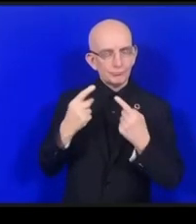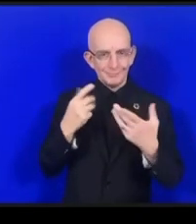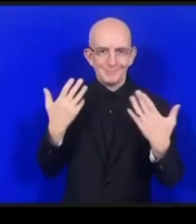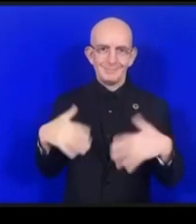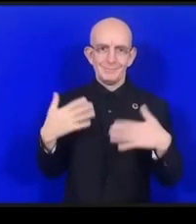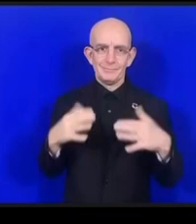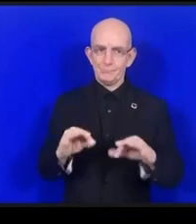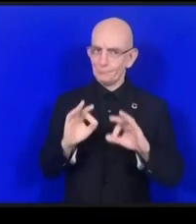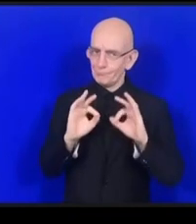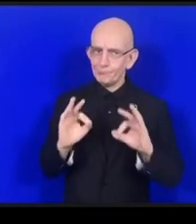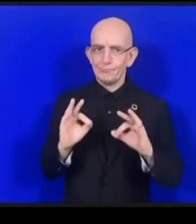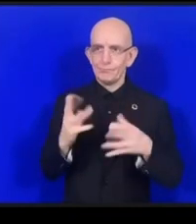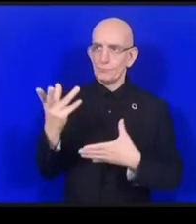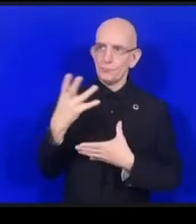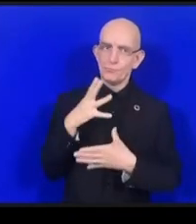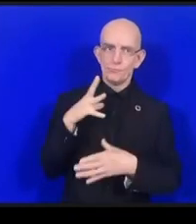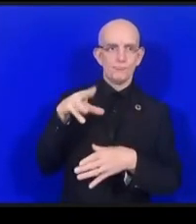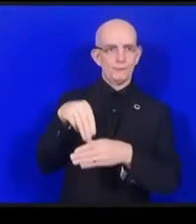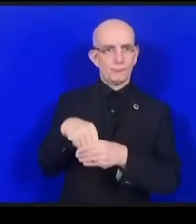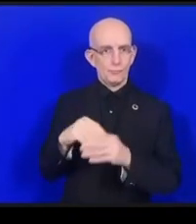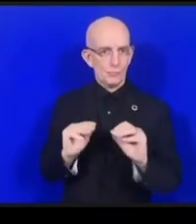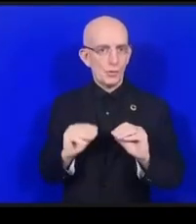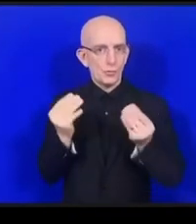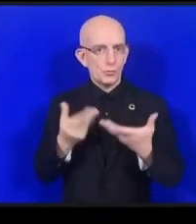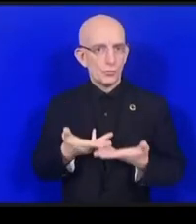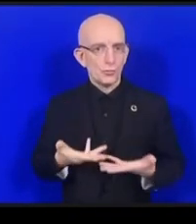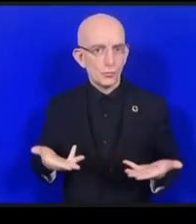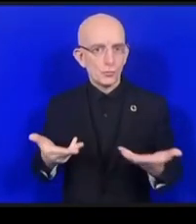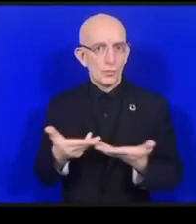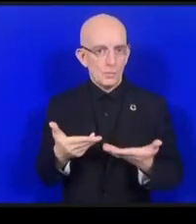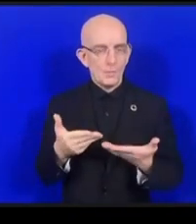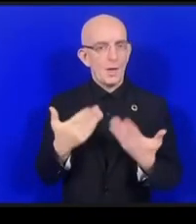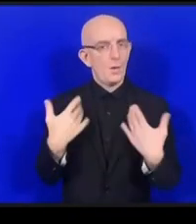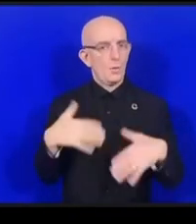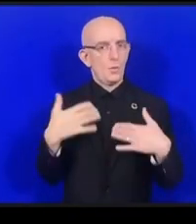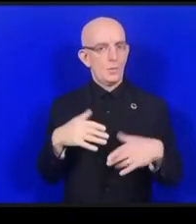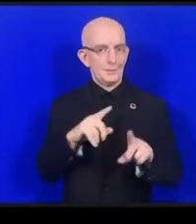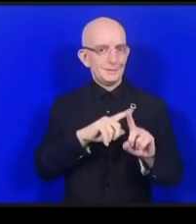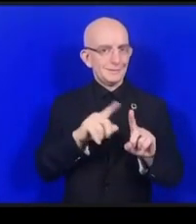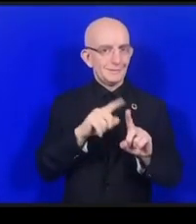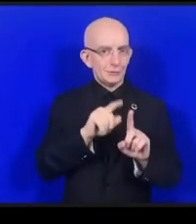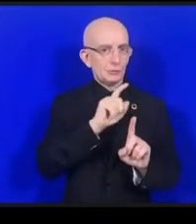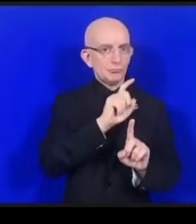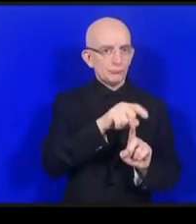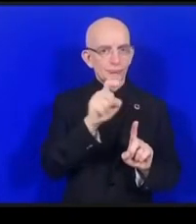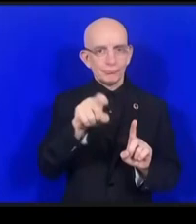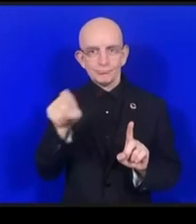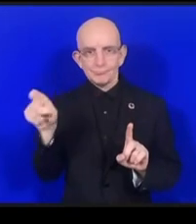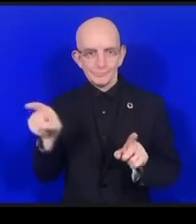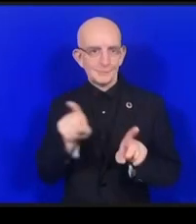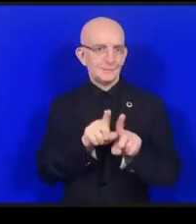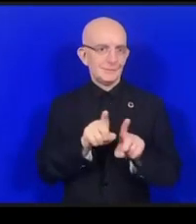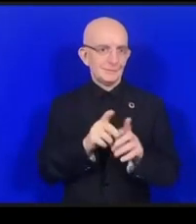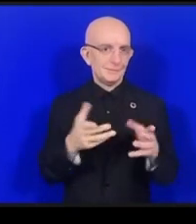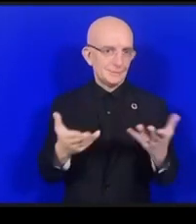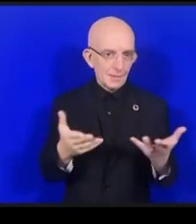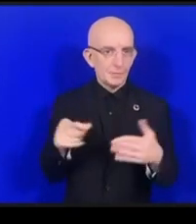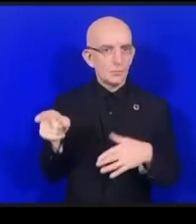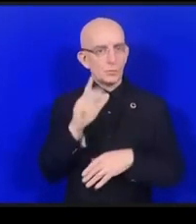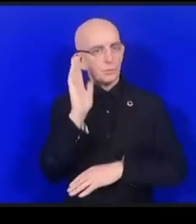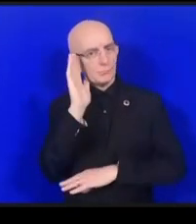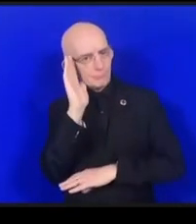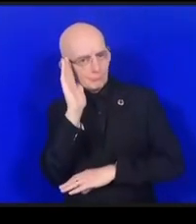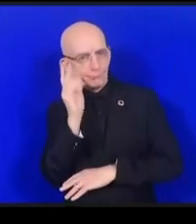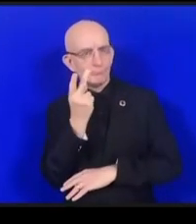рада что молодёжь сегодня получает право голоса на разных сессиях разных форумах и